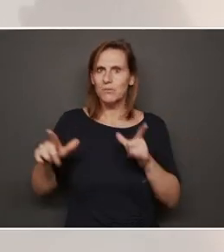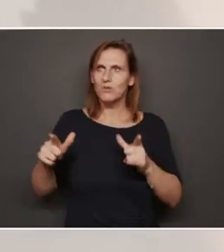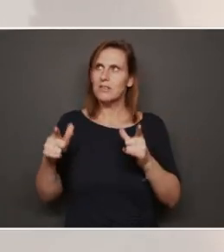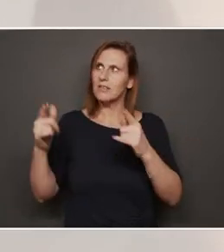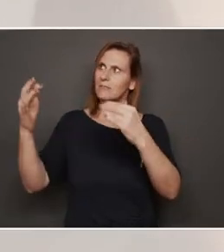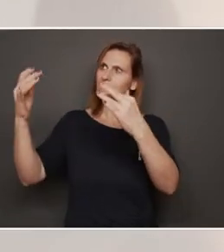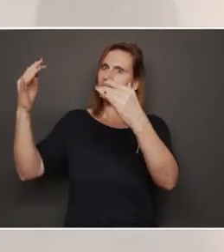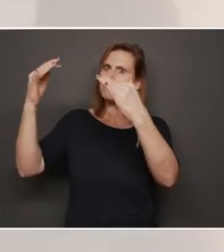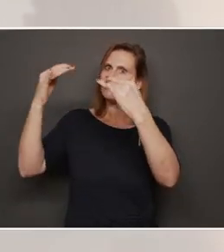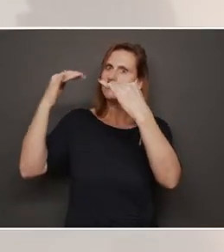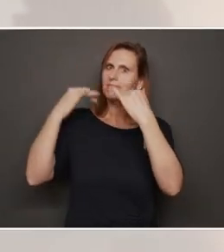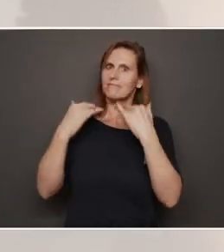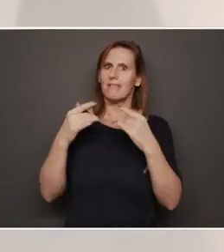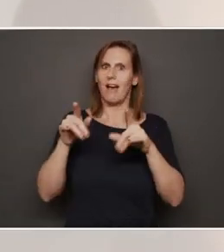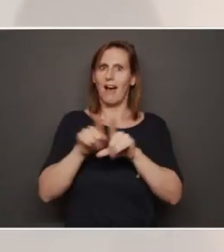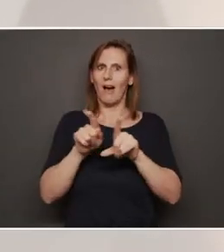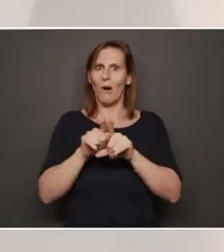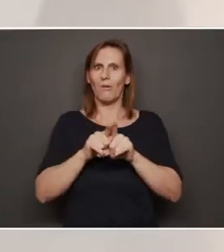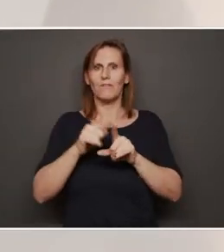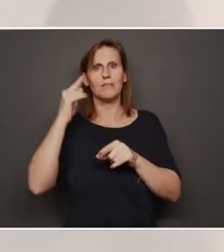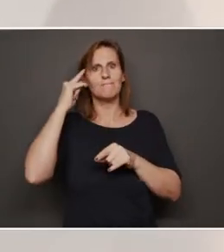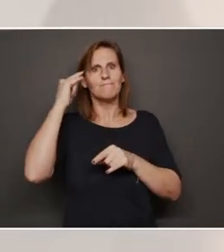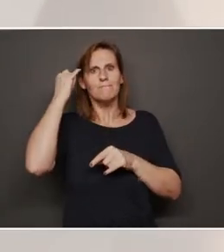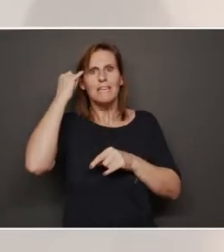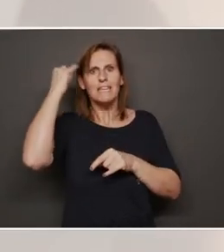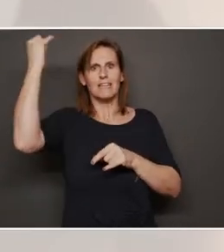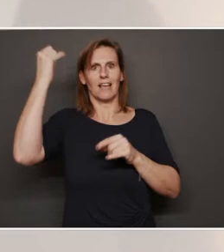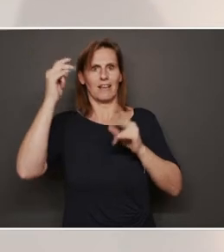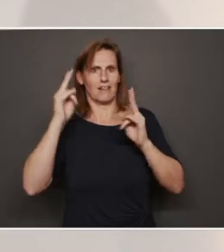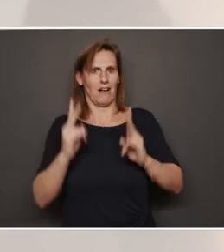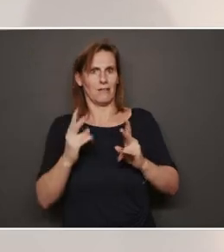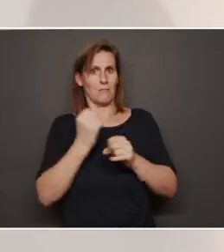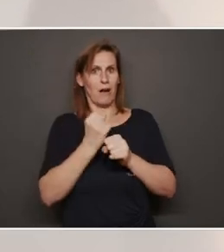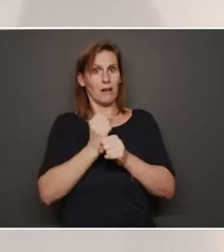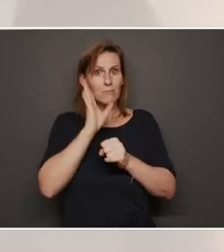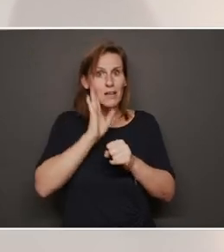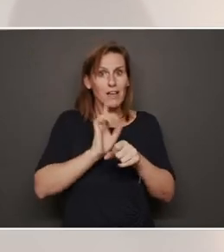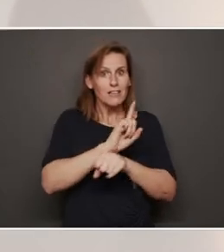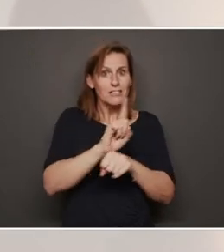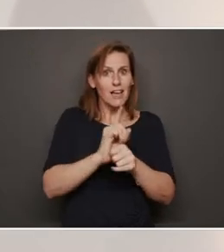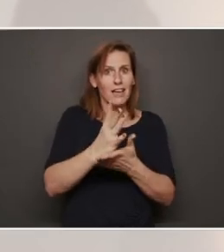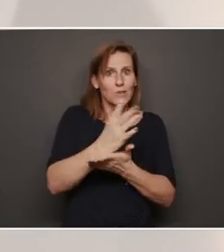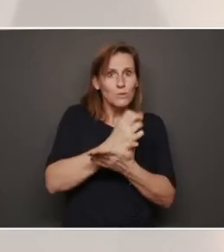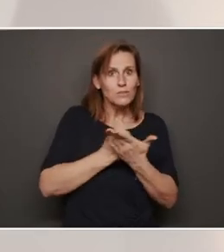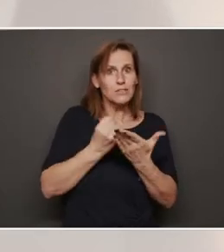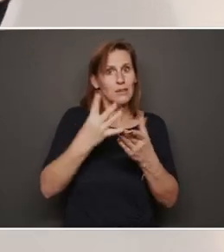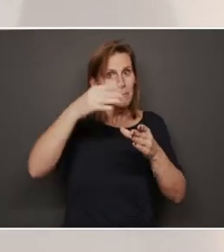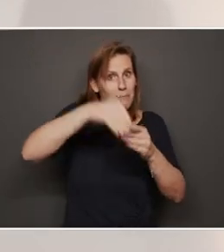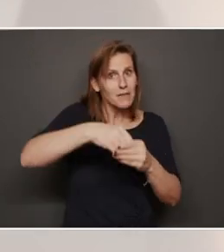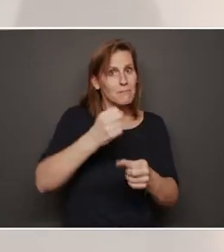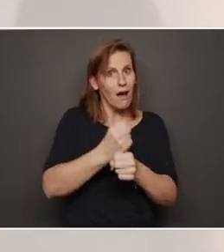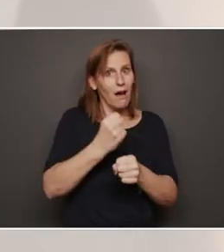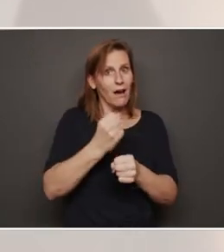inspirierendes Musikstück darzubieten. Nutzen Sie die Zeit, beteiligen Sie sich. Wir werden im Laufe